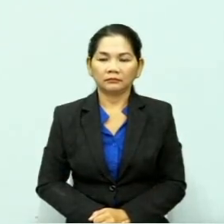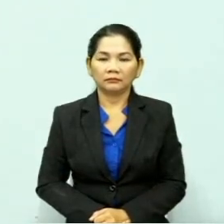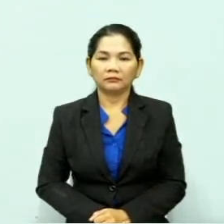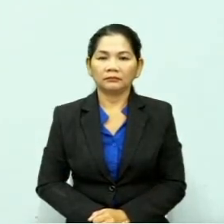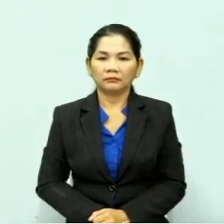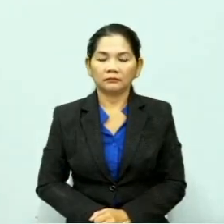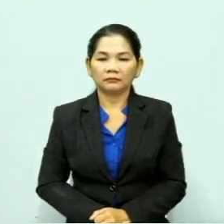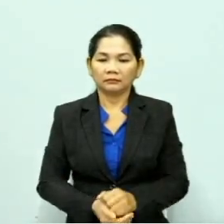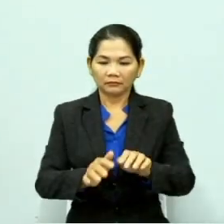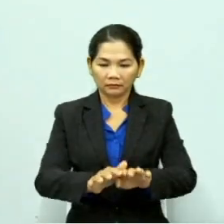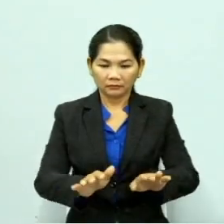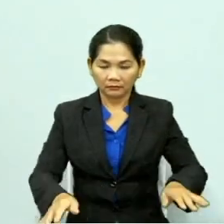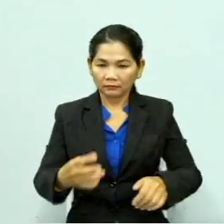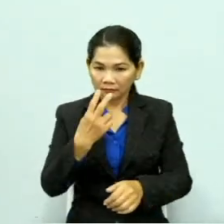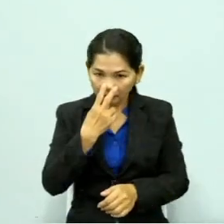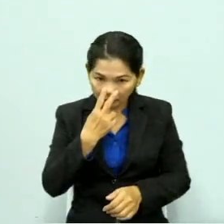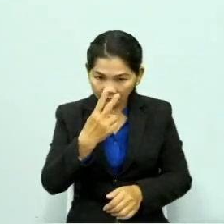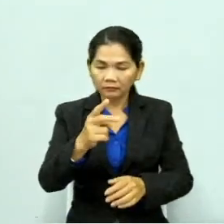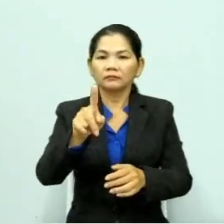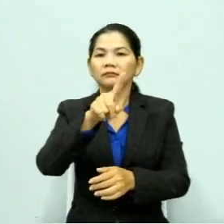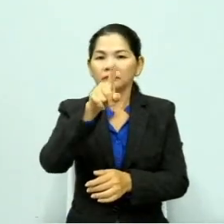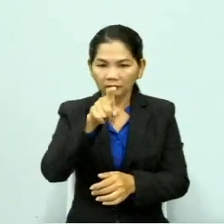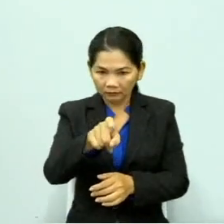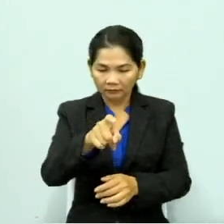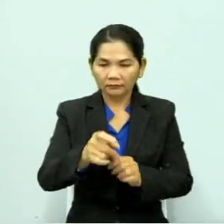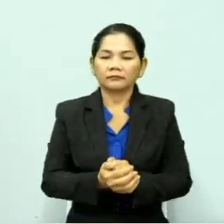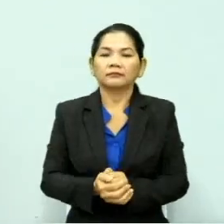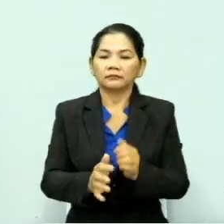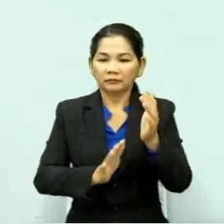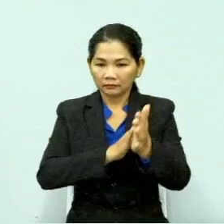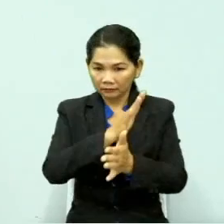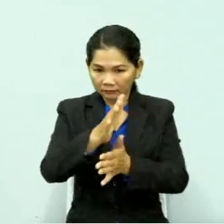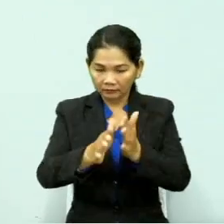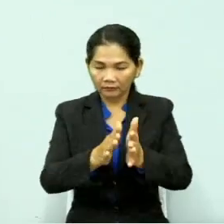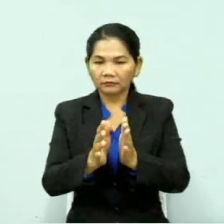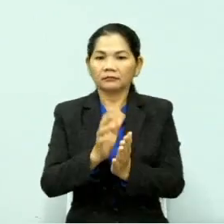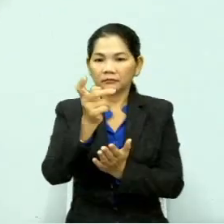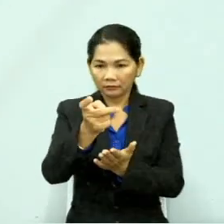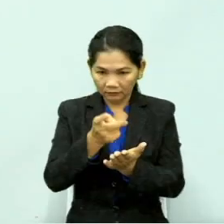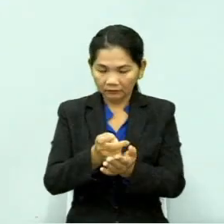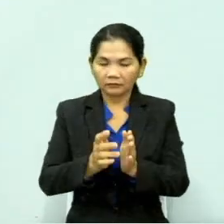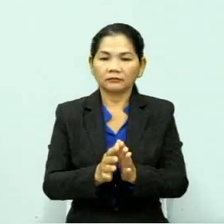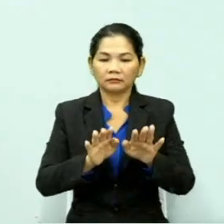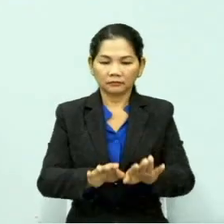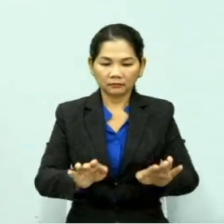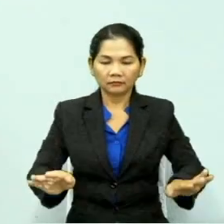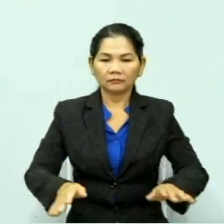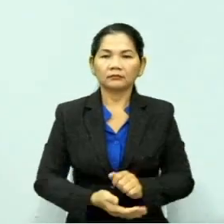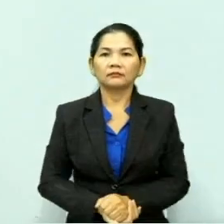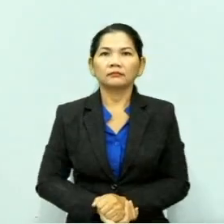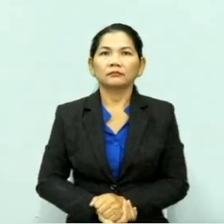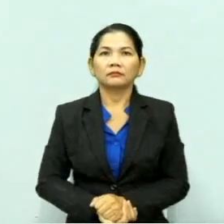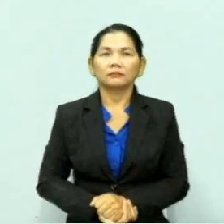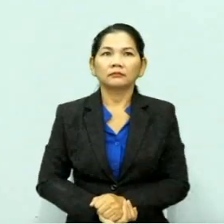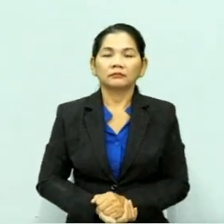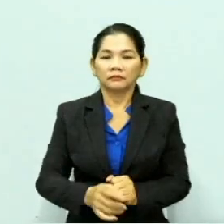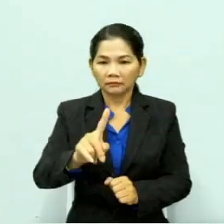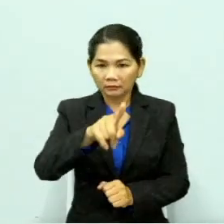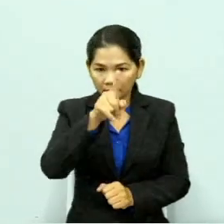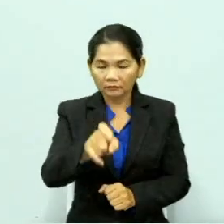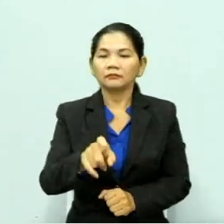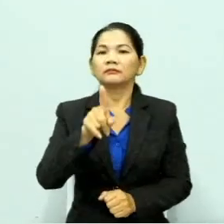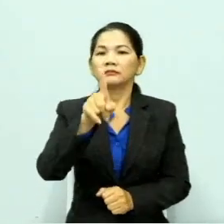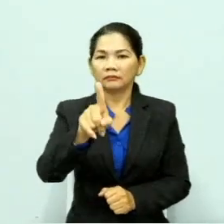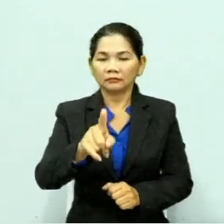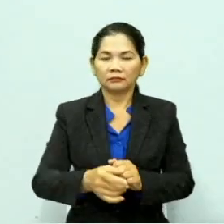cha ta lấy con tặng ác nghĩa con mơ một sầm núi cha này cứ nâng am sầm núi nó chia cầm rú sầm rạp con tặng ác nghĩa nó con cha sầm núi tí